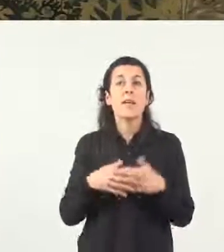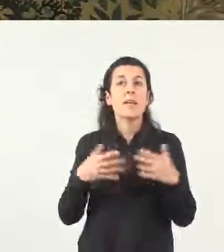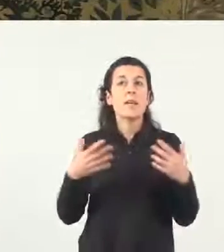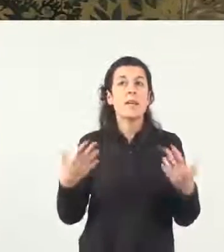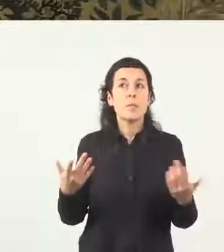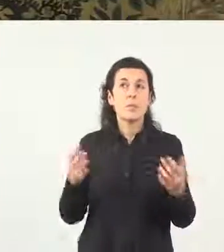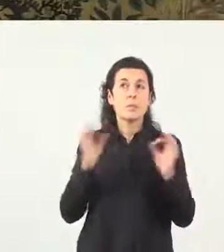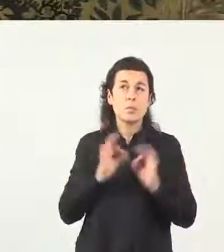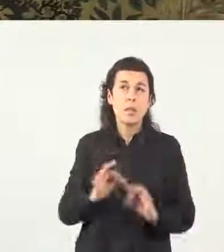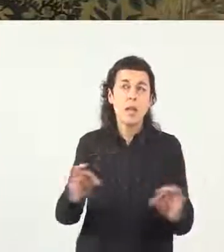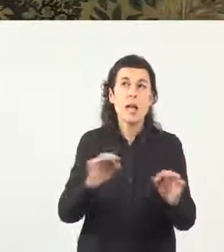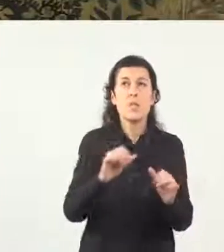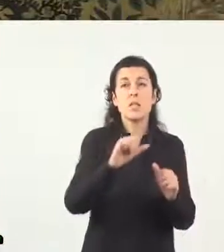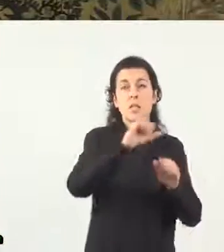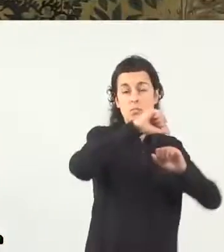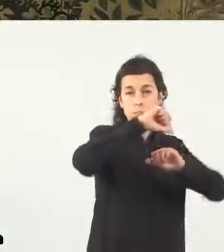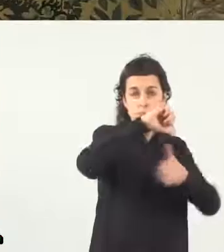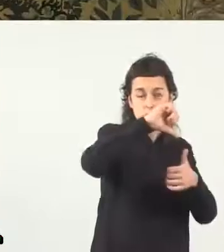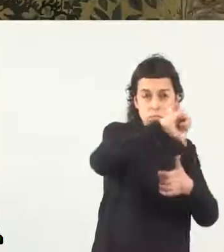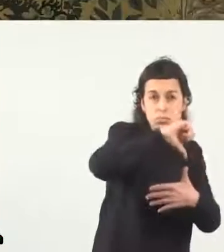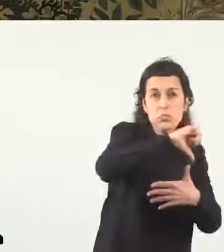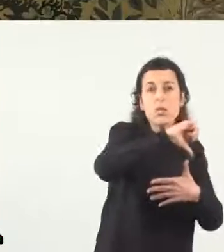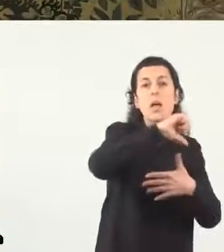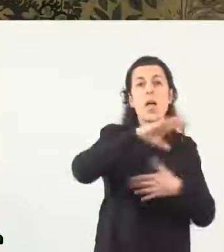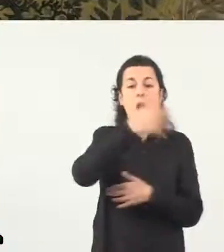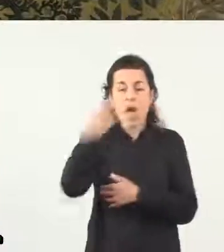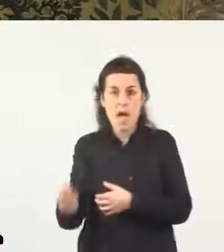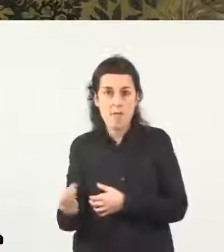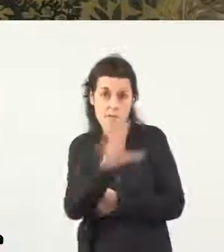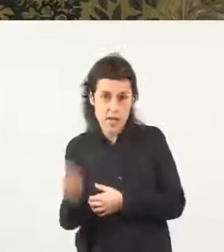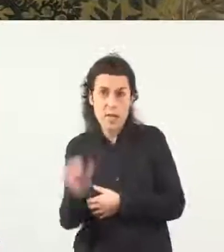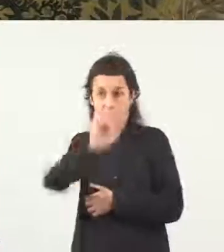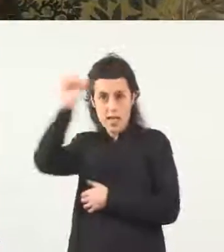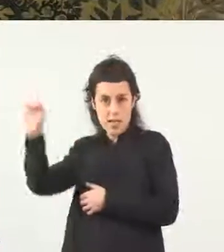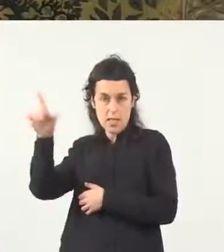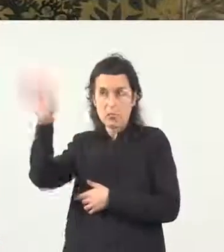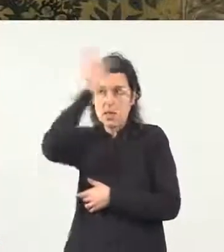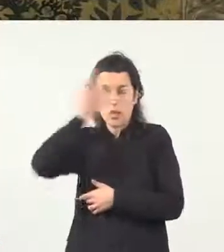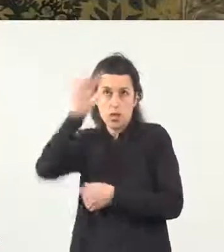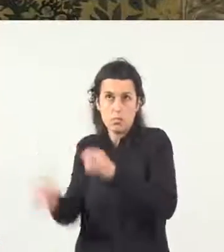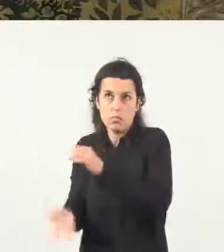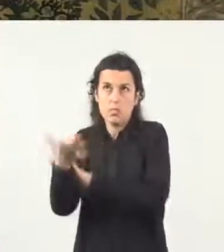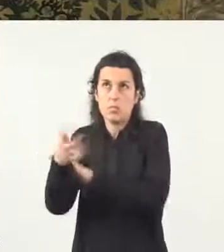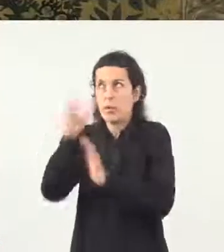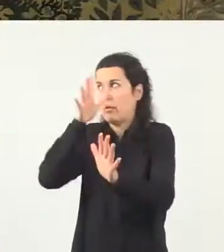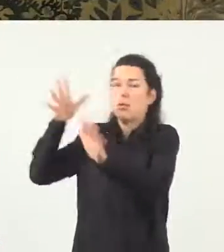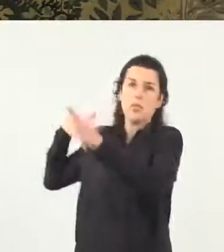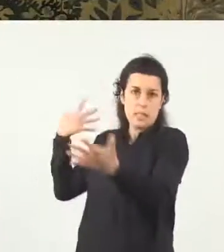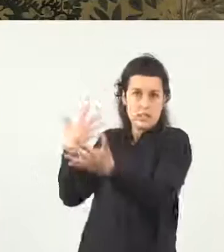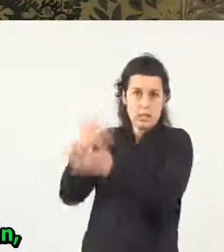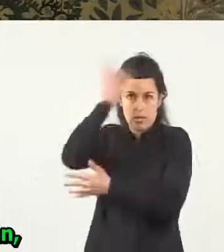batez ere Latinoamerikan, Afrikan eta Asian, feministek sortu duten teoria bat, bueno, sortu azkenengo